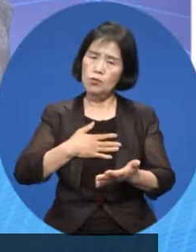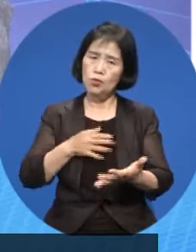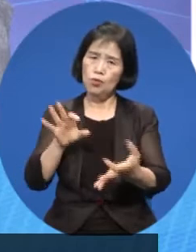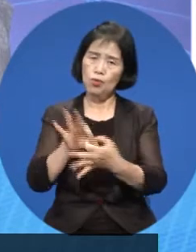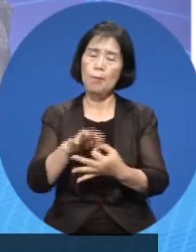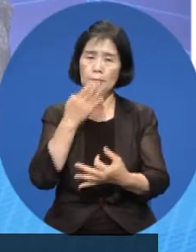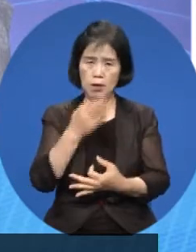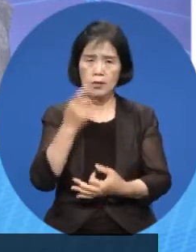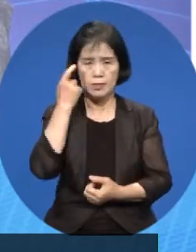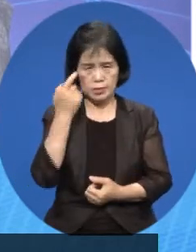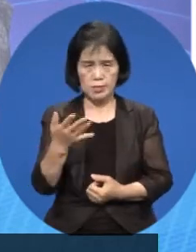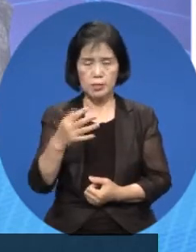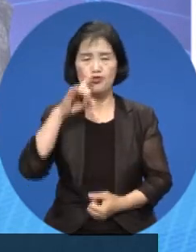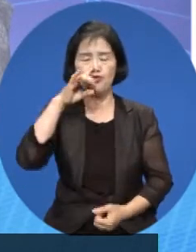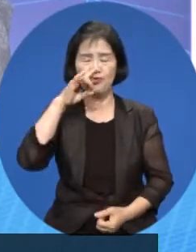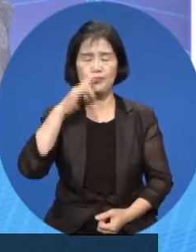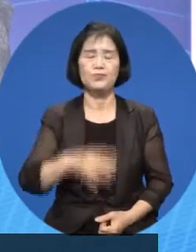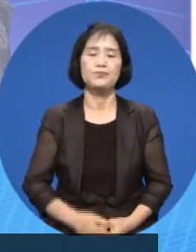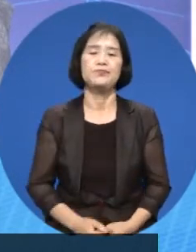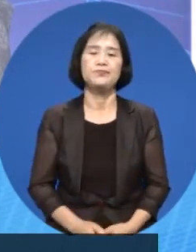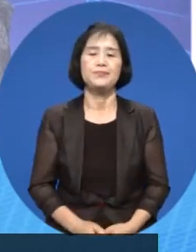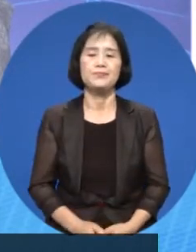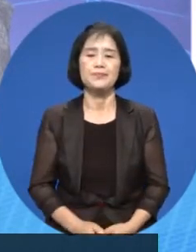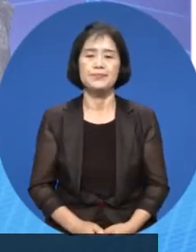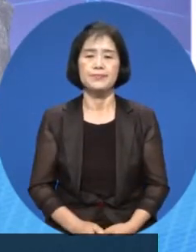포함이 되는건지 상당히 궁금할 텐데 어떻습니까